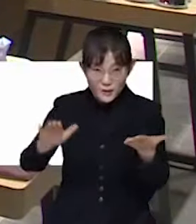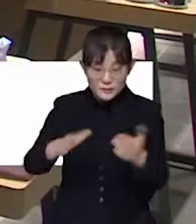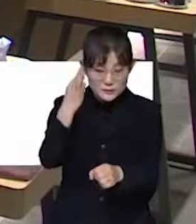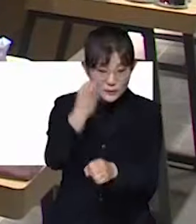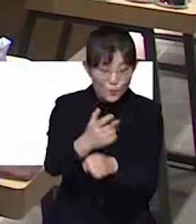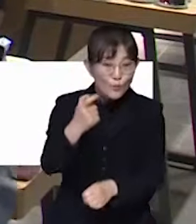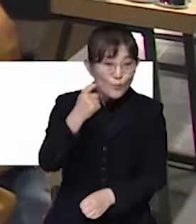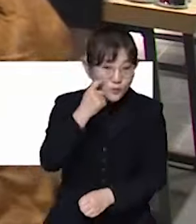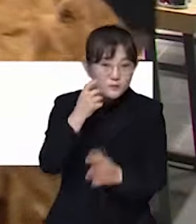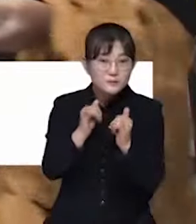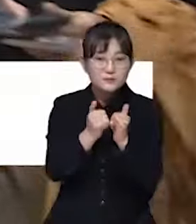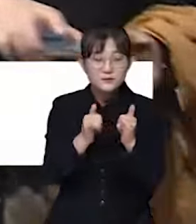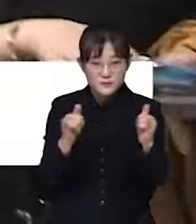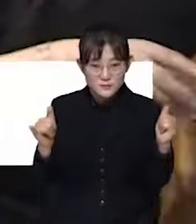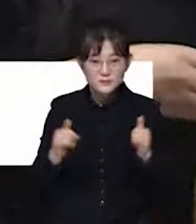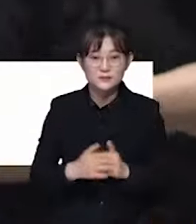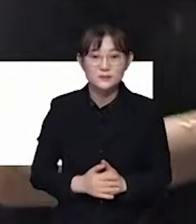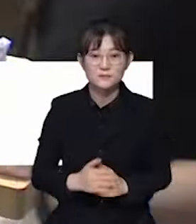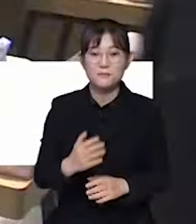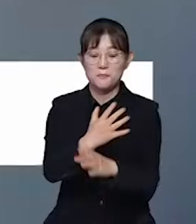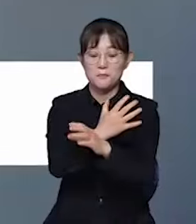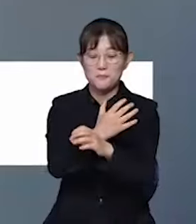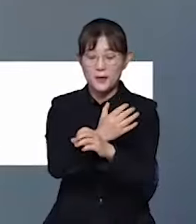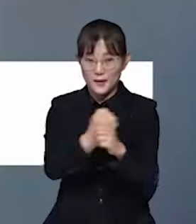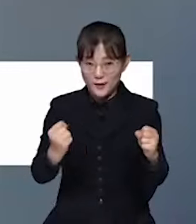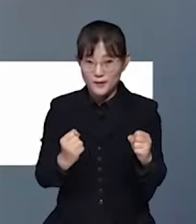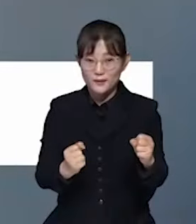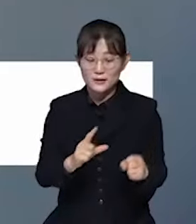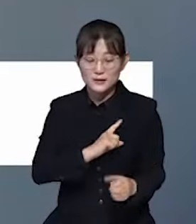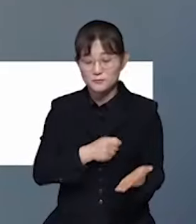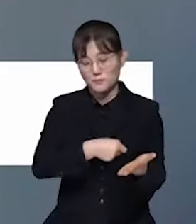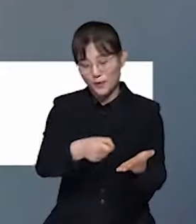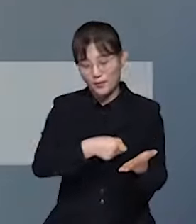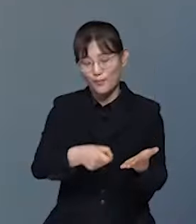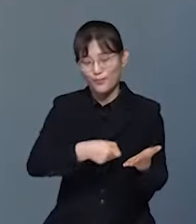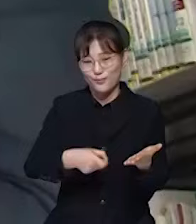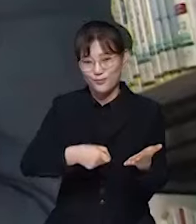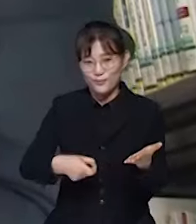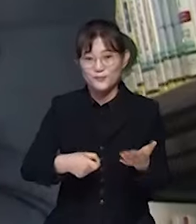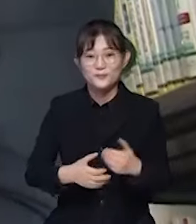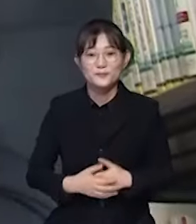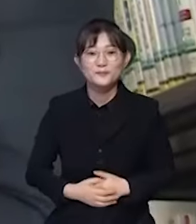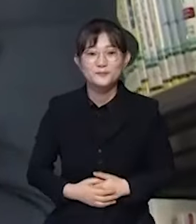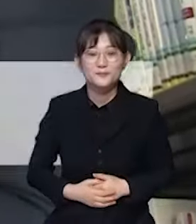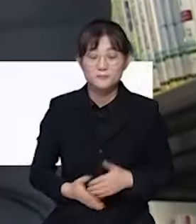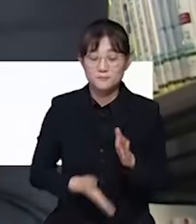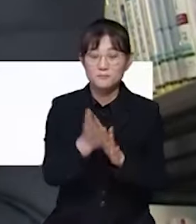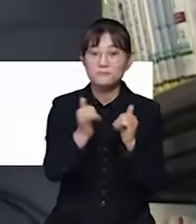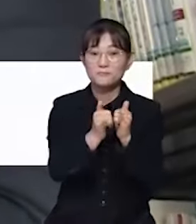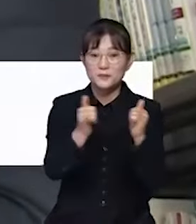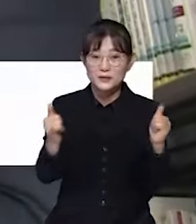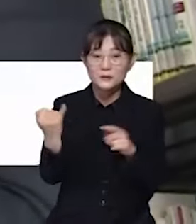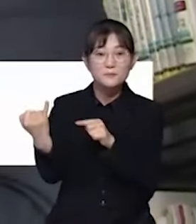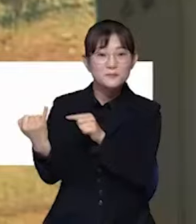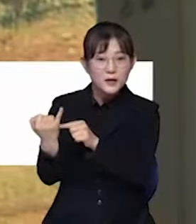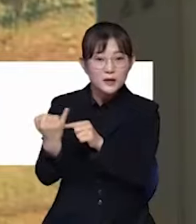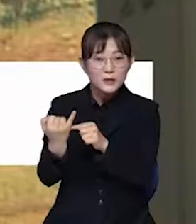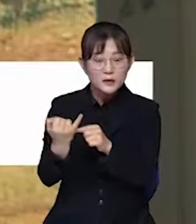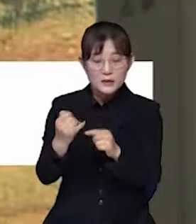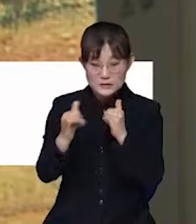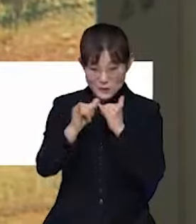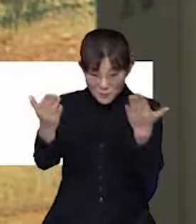뒤늦게 서점을 찾은 사람들은 예약 명단에 이름을 올리고 발길을 돌렸습니다. 시민들은 한강의 노벨상